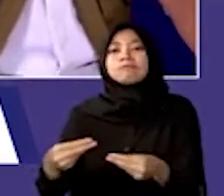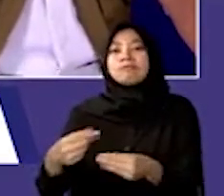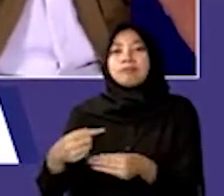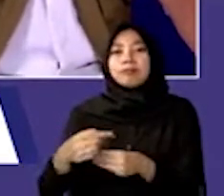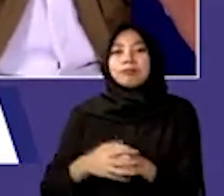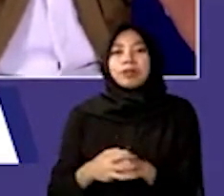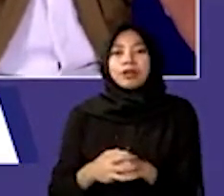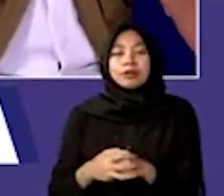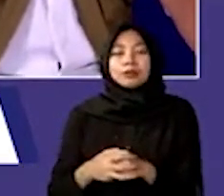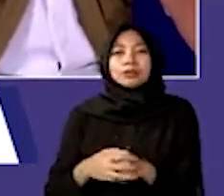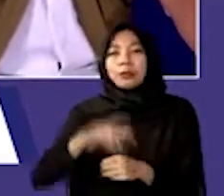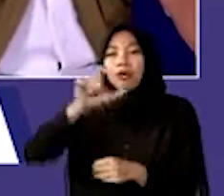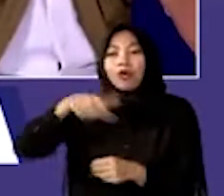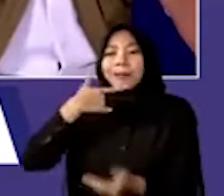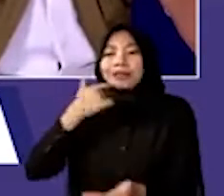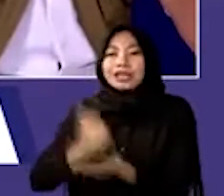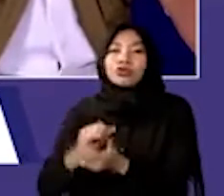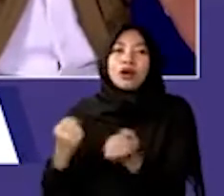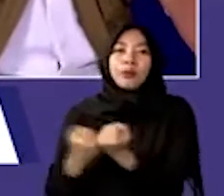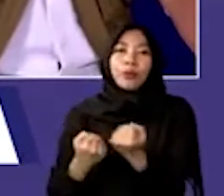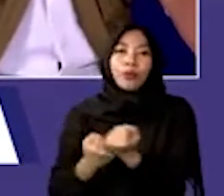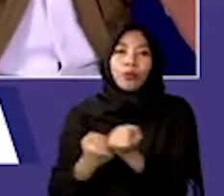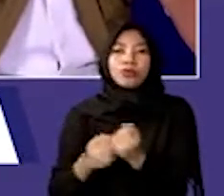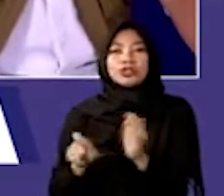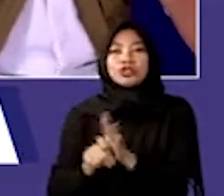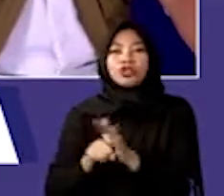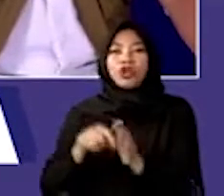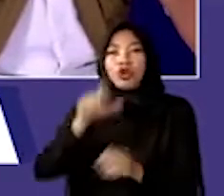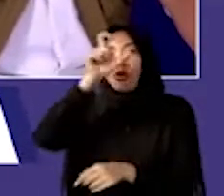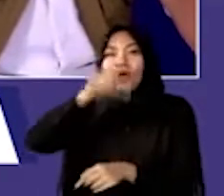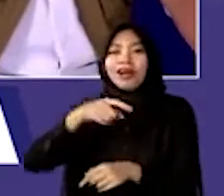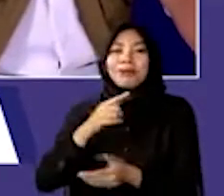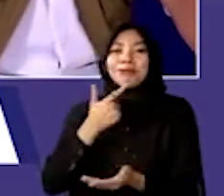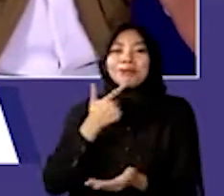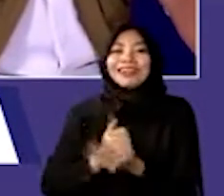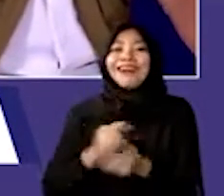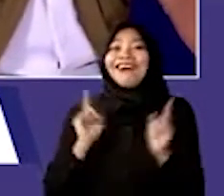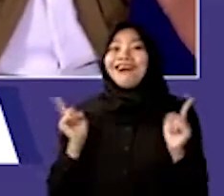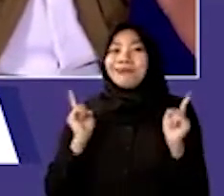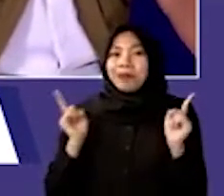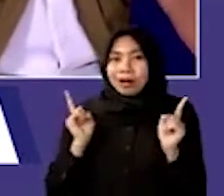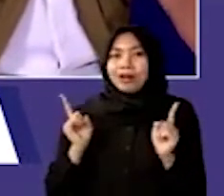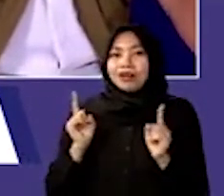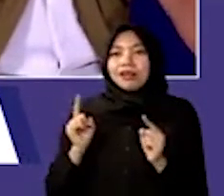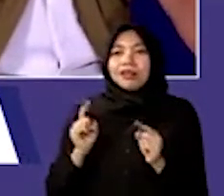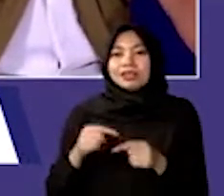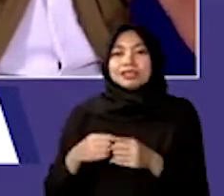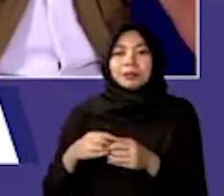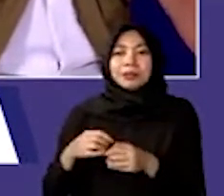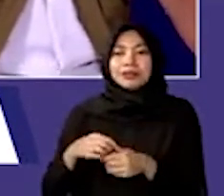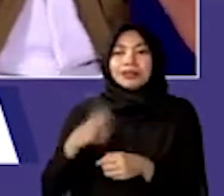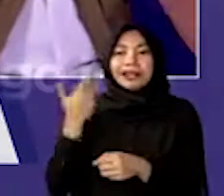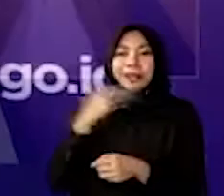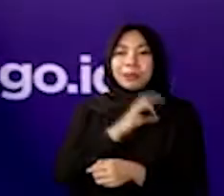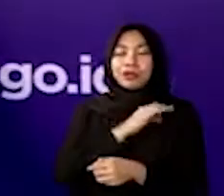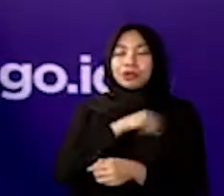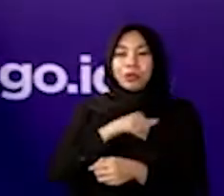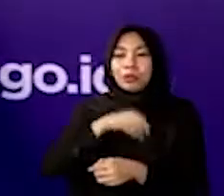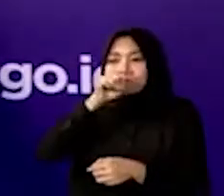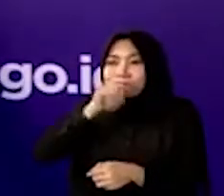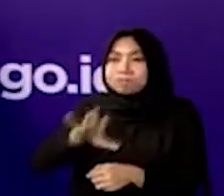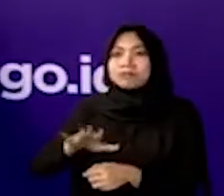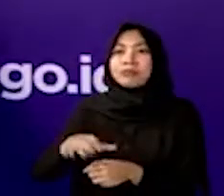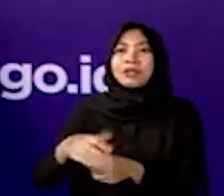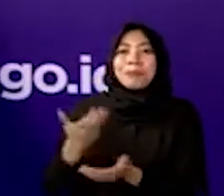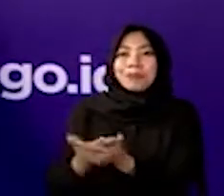oleh tokoh-tokoh yang ada terutama tokoh agama tadi juga bapak presiden mengingatkan kepada semua pimpinan untuk